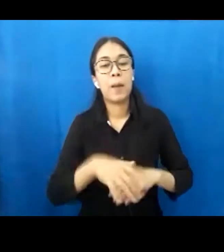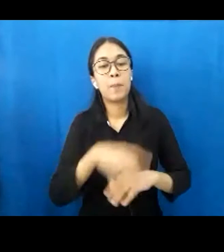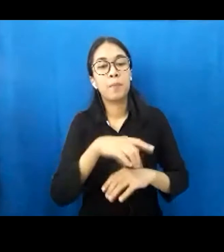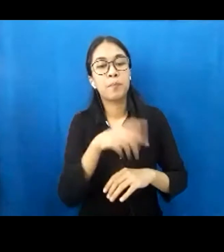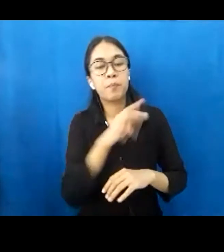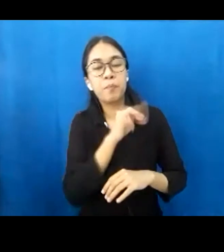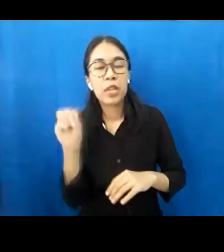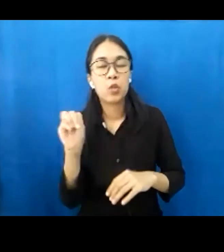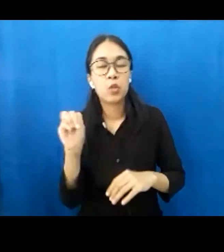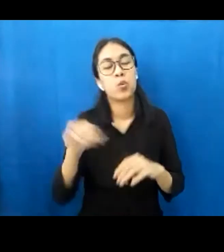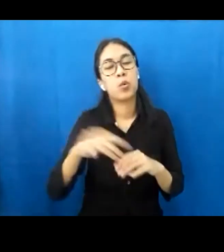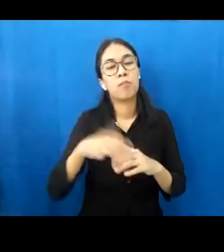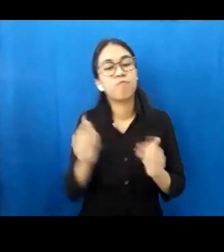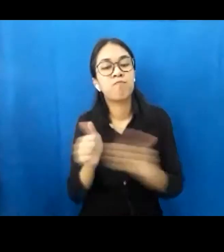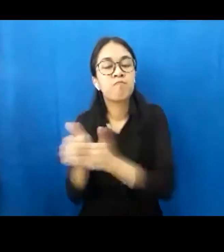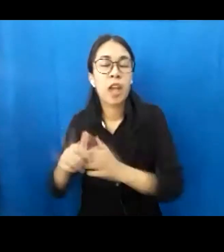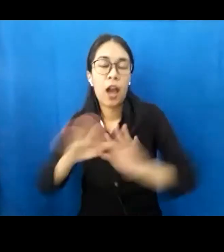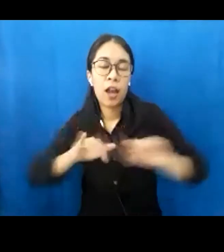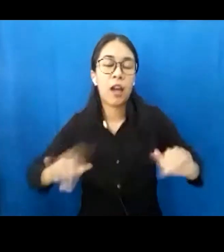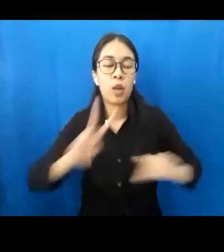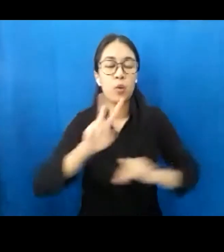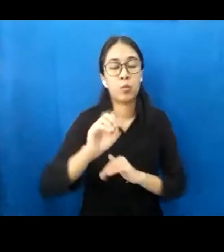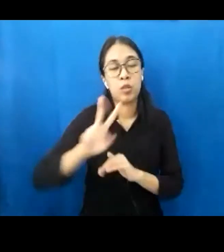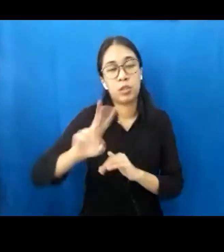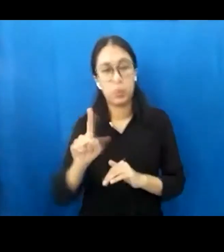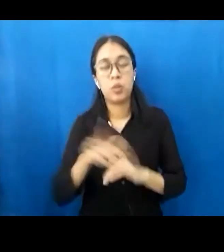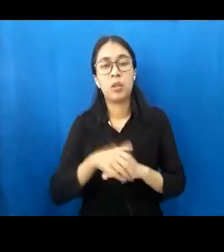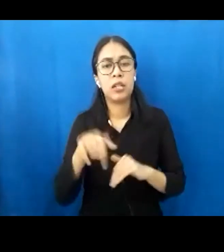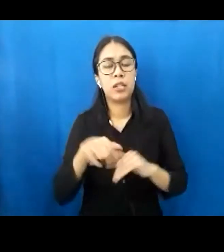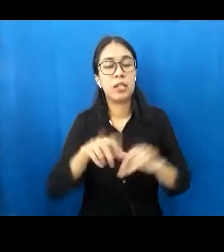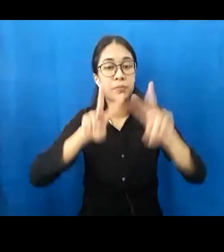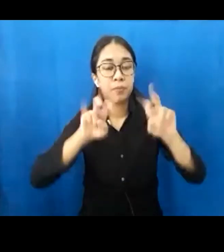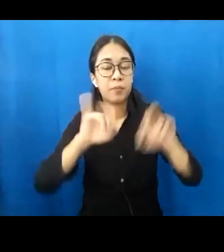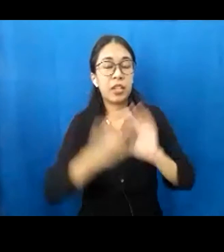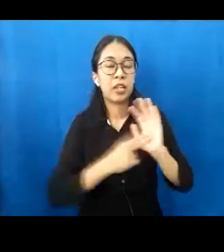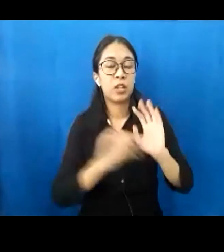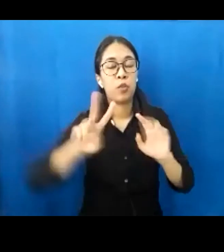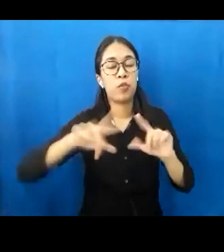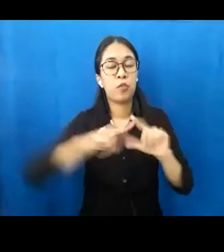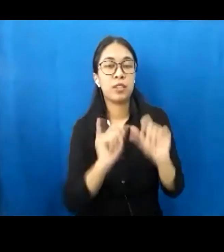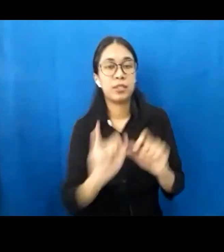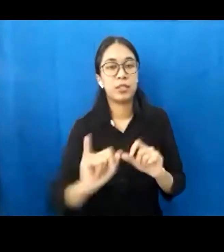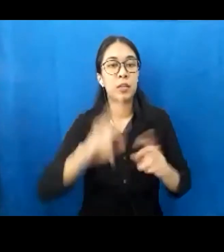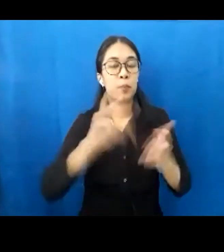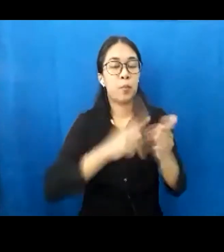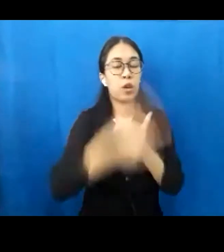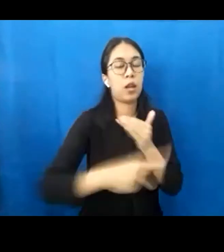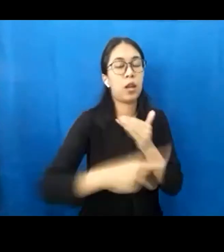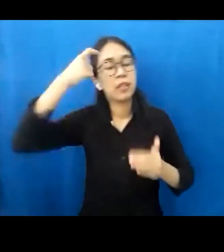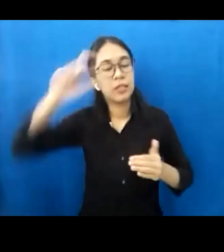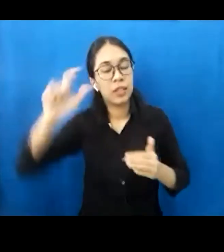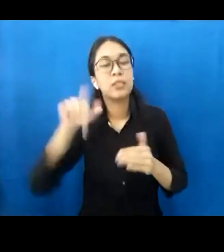2021 dengan tema inovasi program dan kemitraan strategis di tengah pandemi COVID